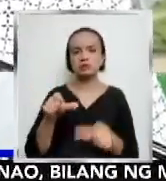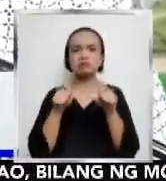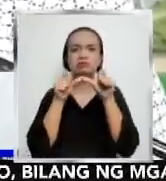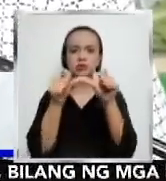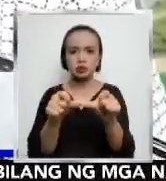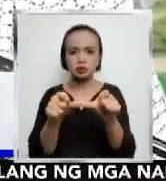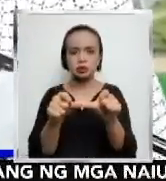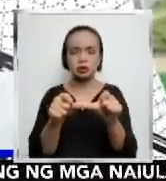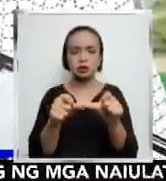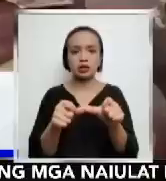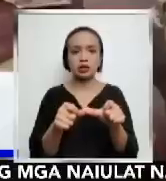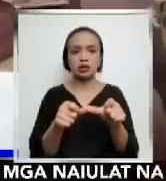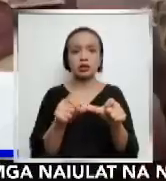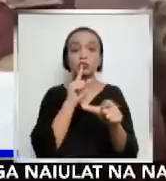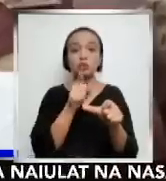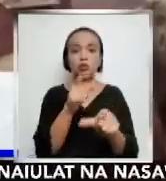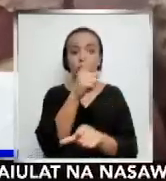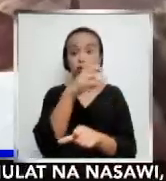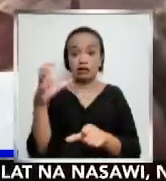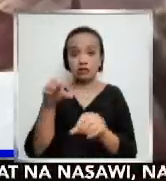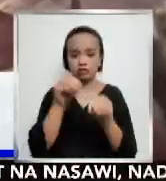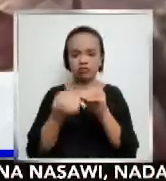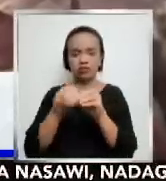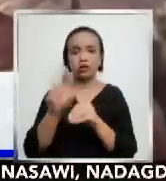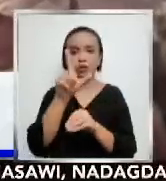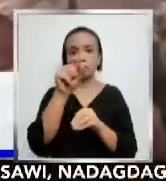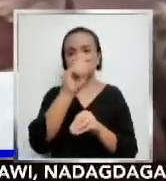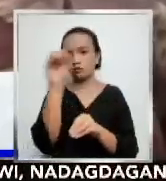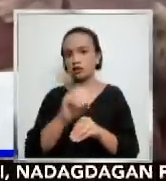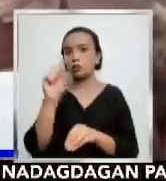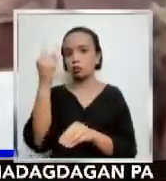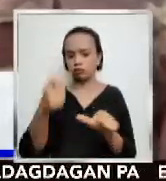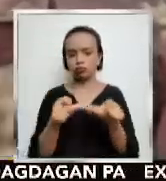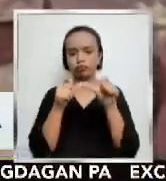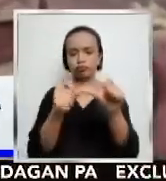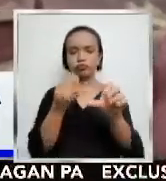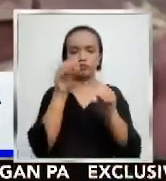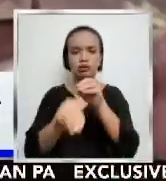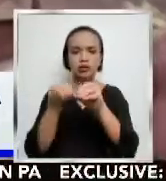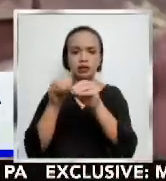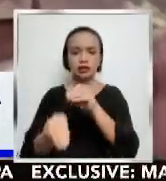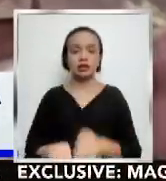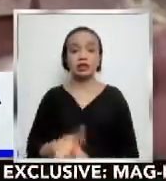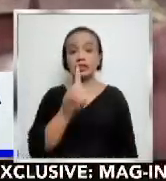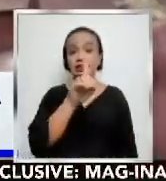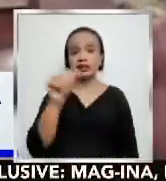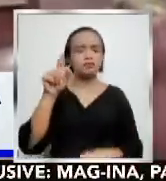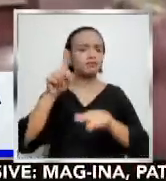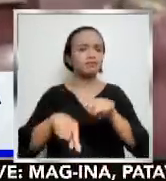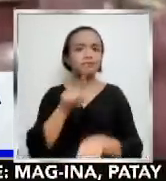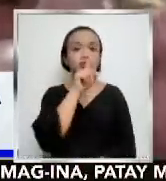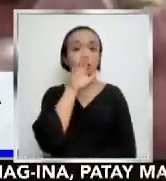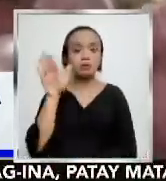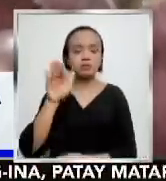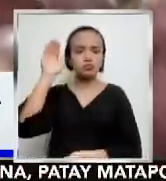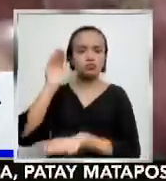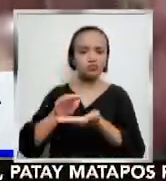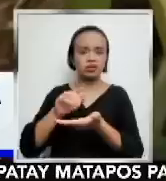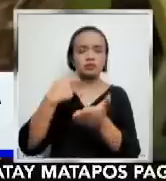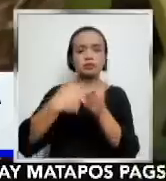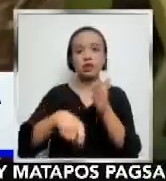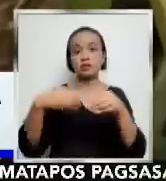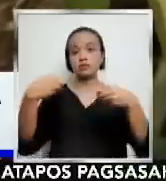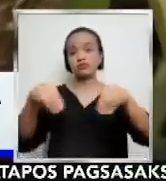of 100 na tinanim namin. Hindi raw maipapangako ng DA na mapapababa ang presyo sa mga palengke bago matapos ang